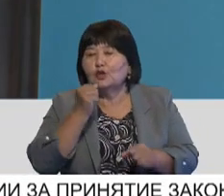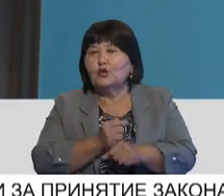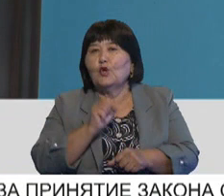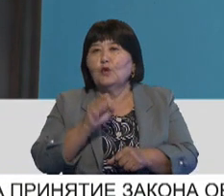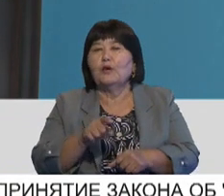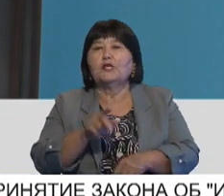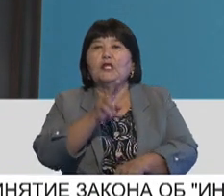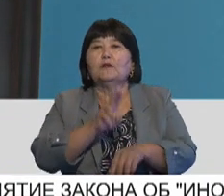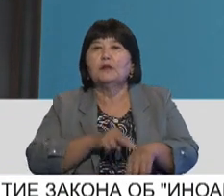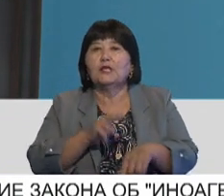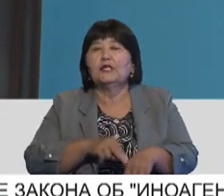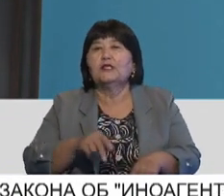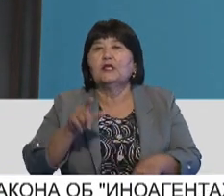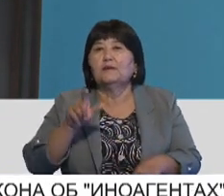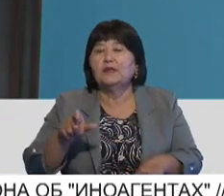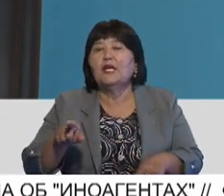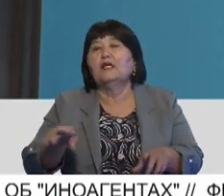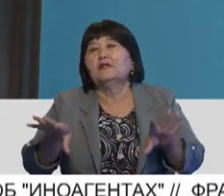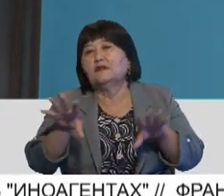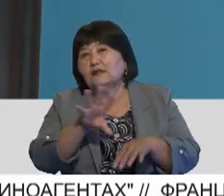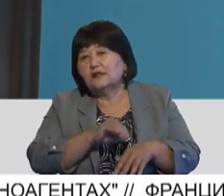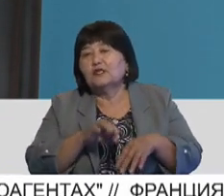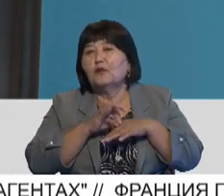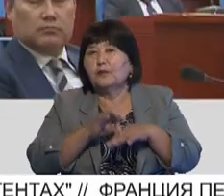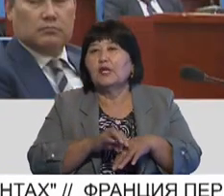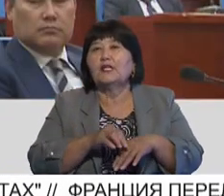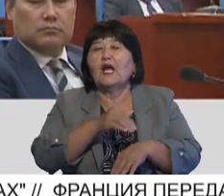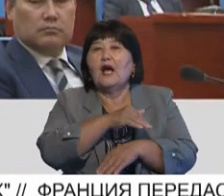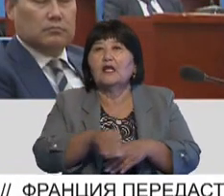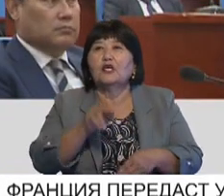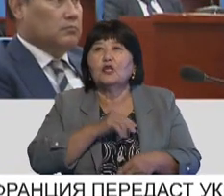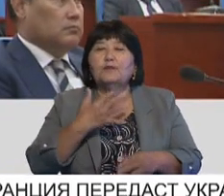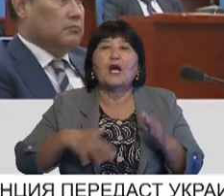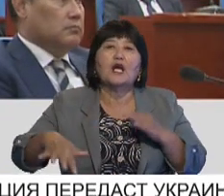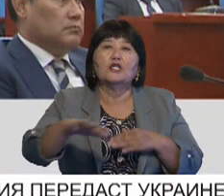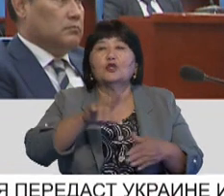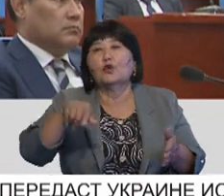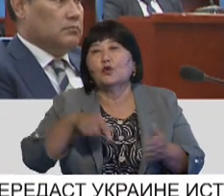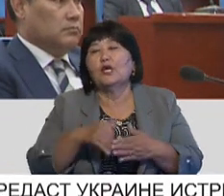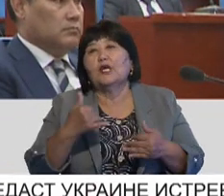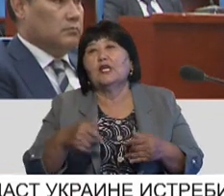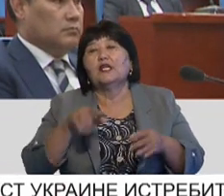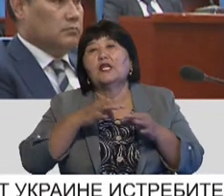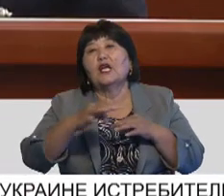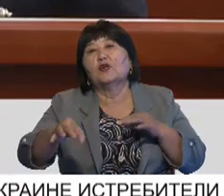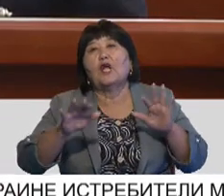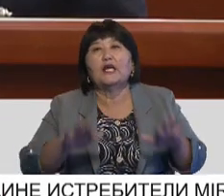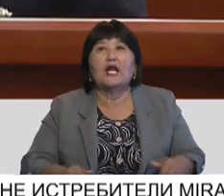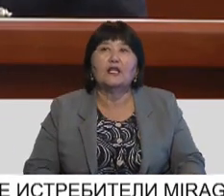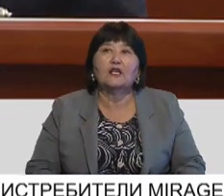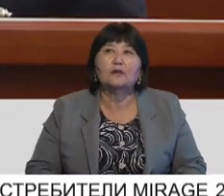поручил патрульным участковым инспекторам ювенальной полиции проводить адресную работу на территории города и на ее окраинах.